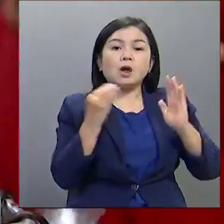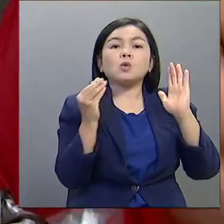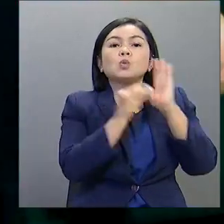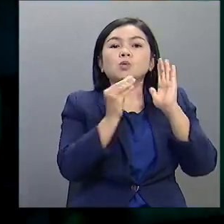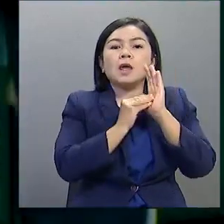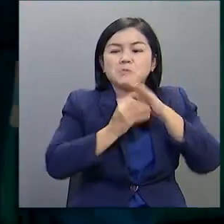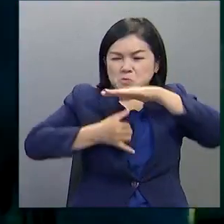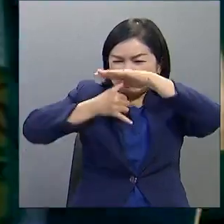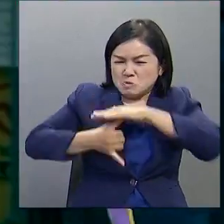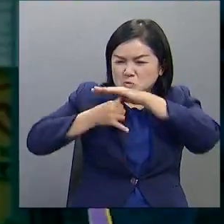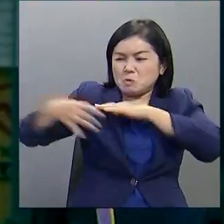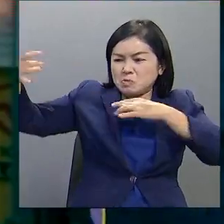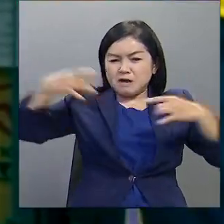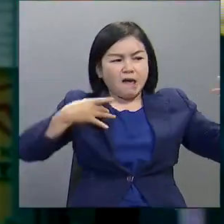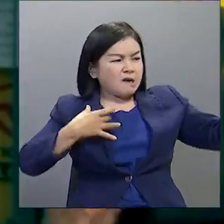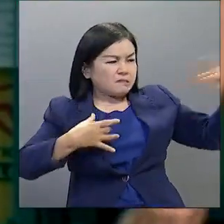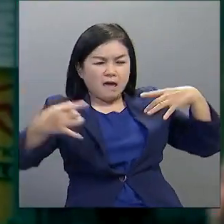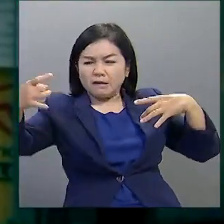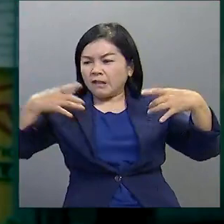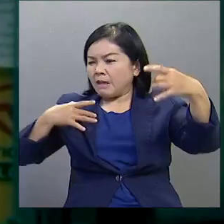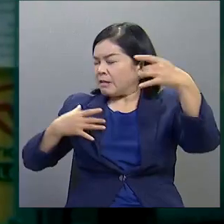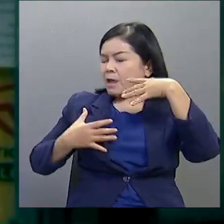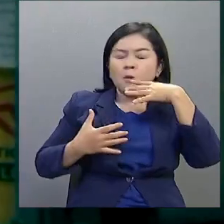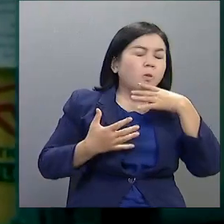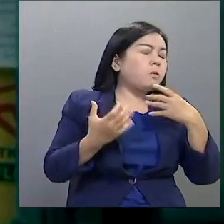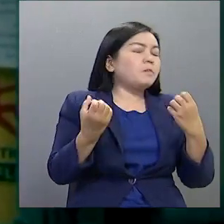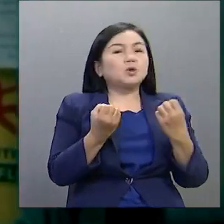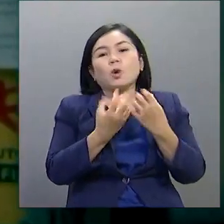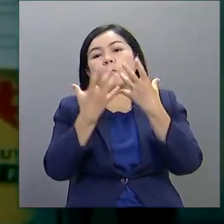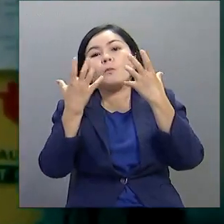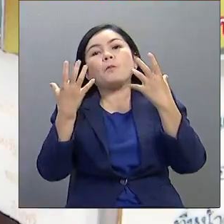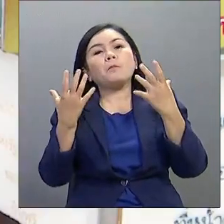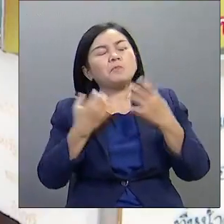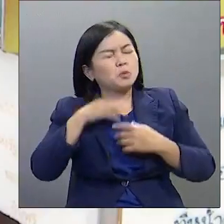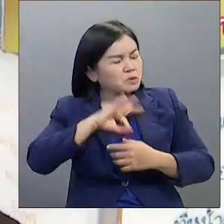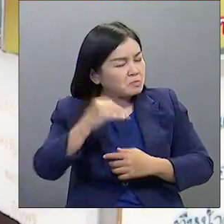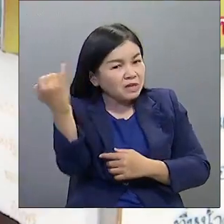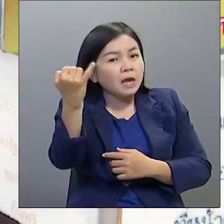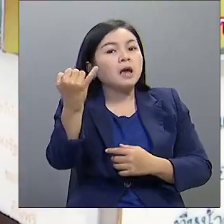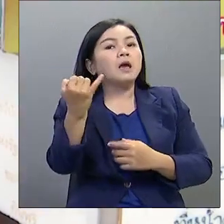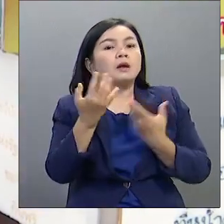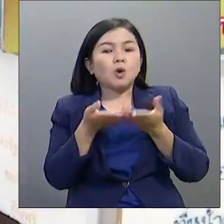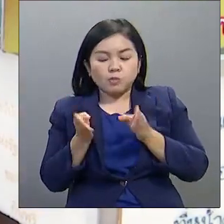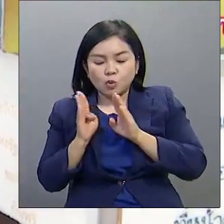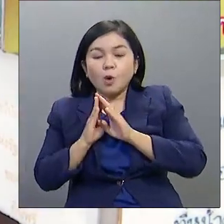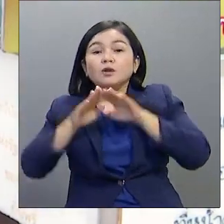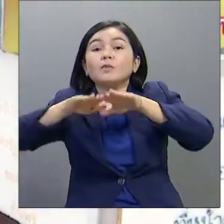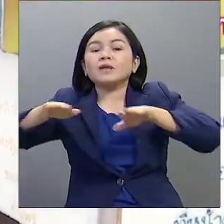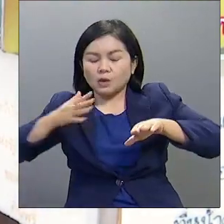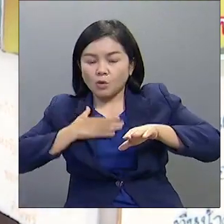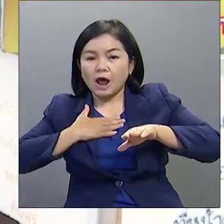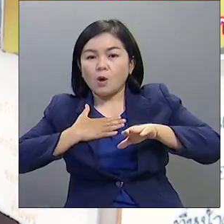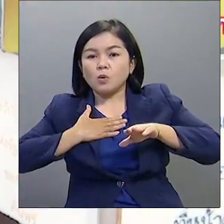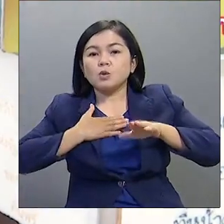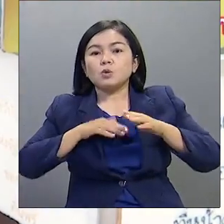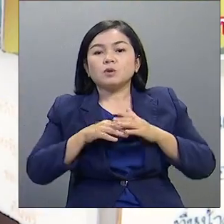แกโดนทำร้ายได้หลายสิ่งหลายๆอย่างที่ได้รับมันไม่ดีแล้วคราวนี้ครอบครัวที่ตอนที่เป็นวัยเด็กอยู่ต่างจังหวัด